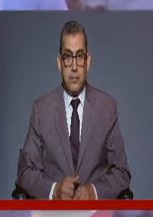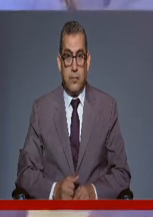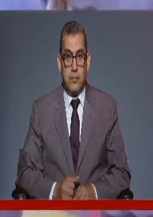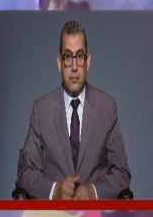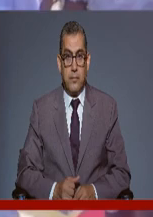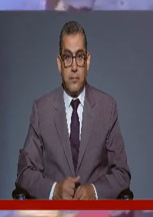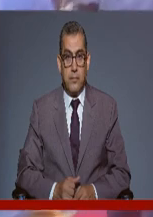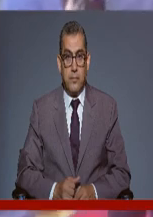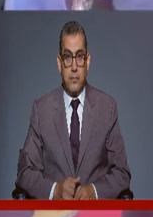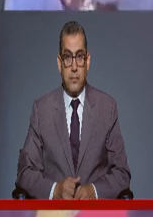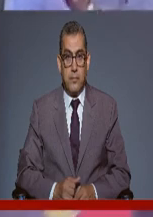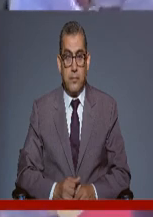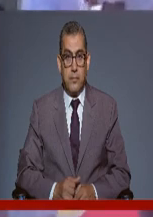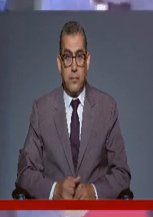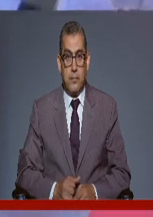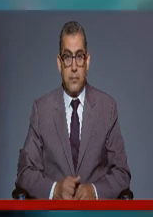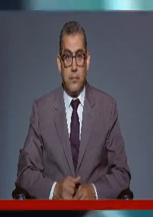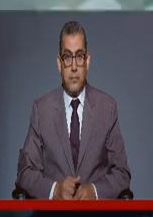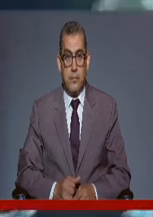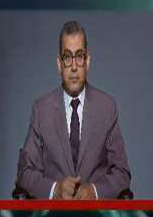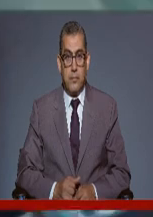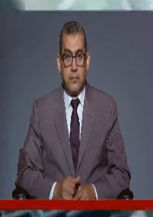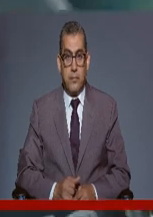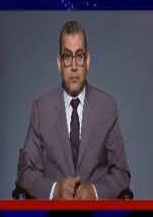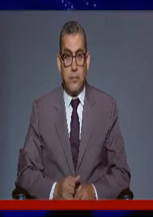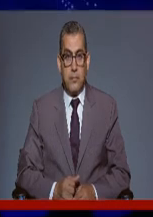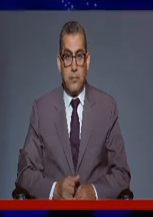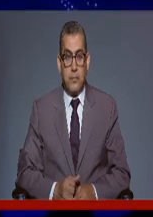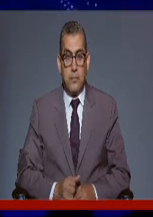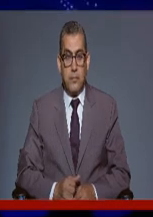بنفكر في ولادنا واحد